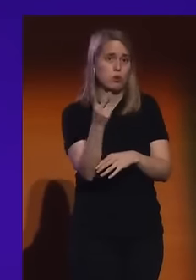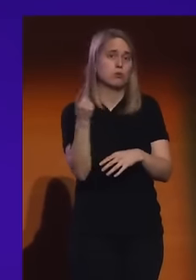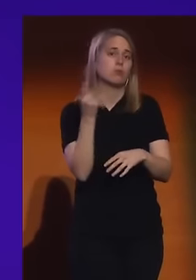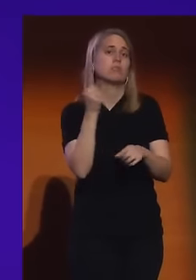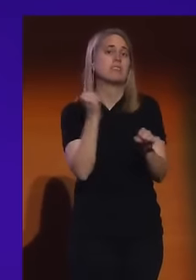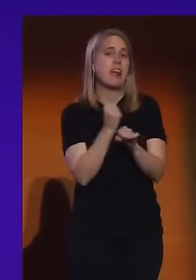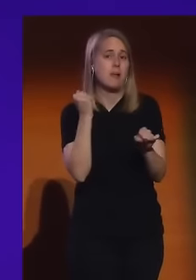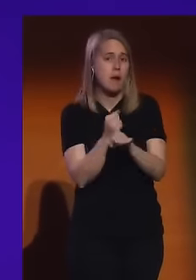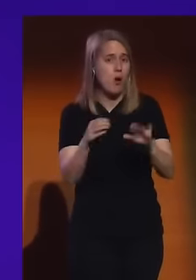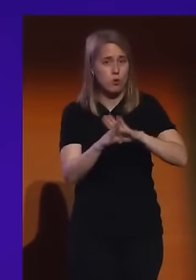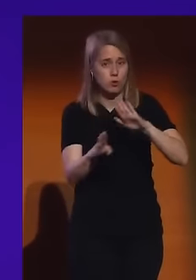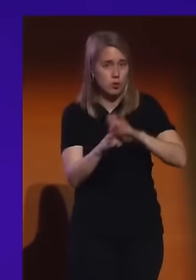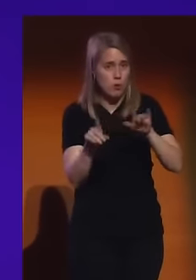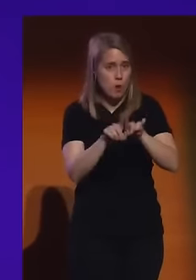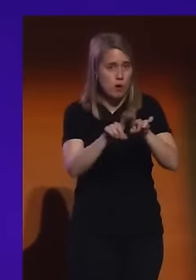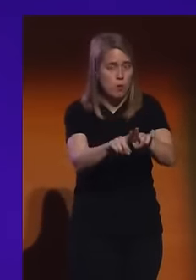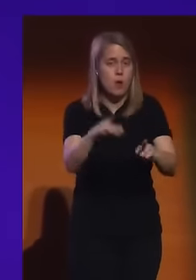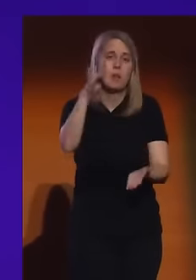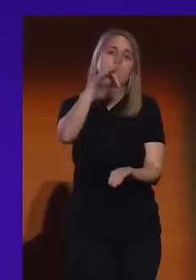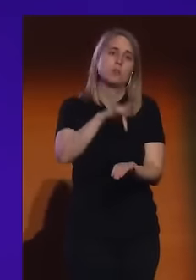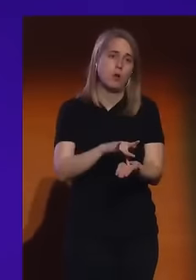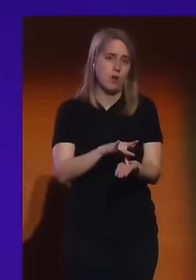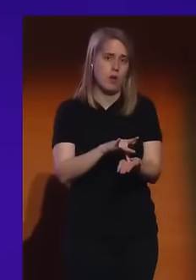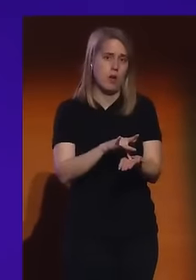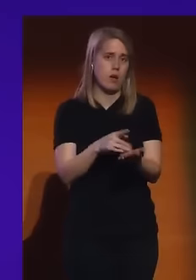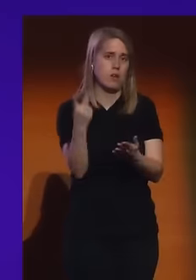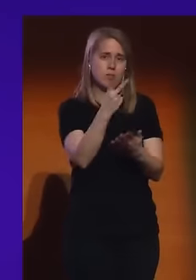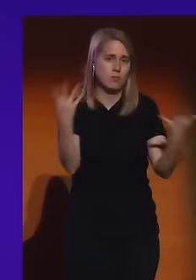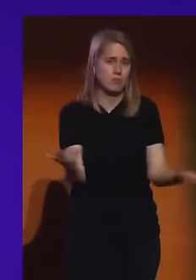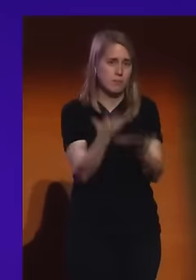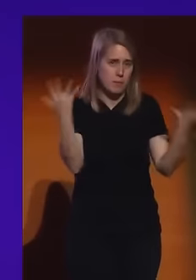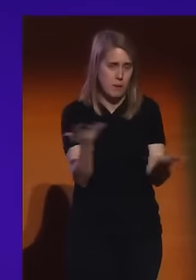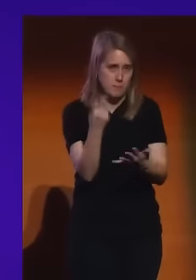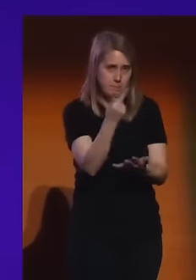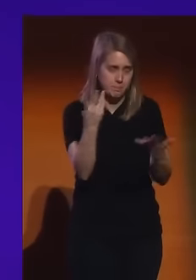egak lana jarra tozen zaigu